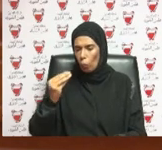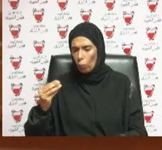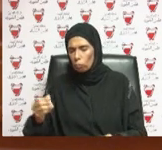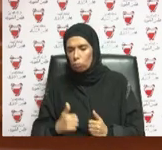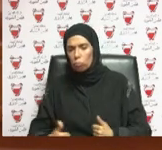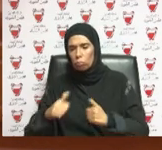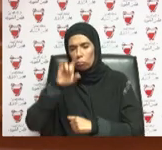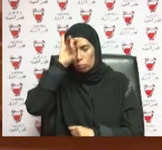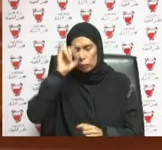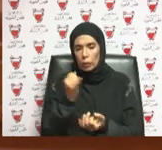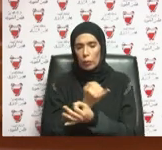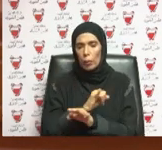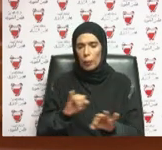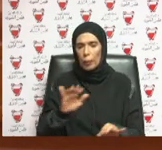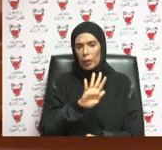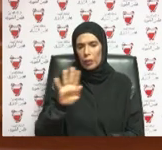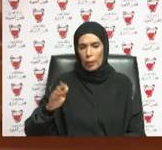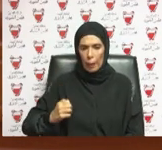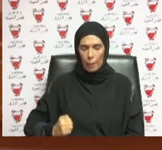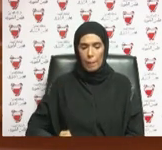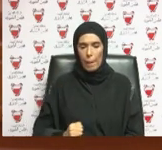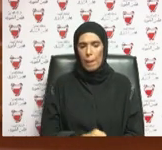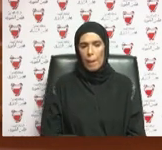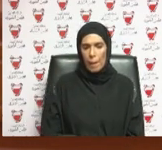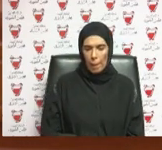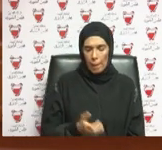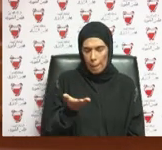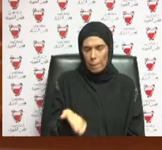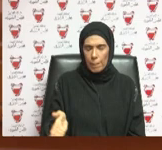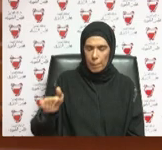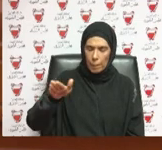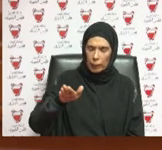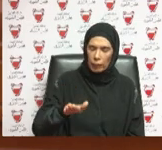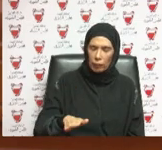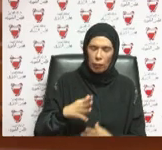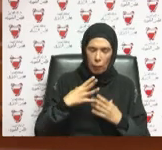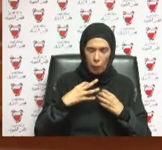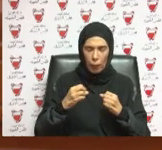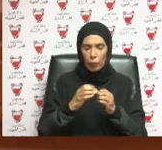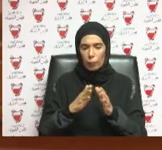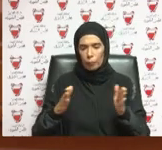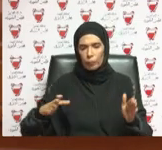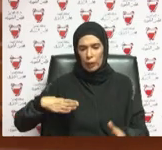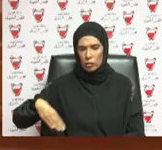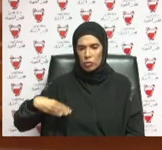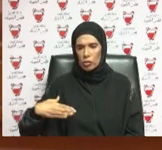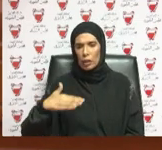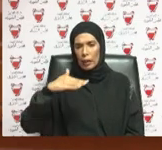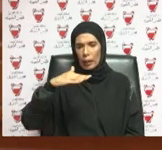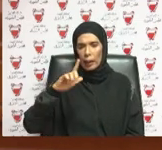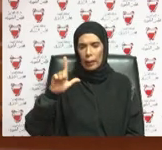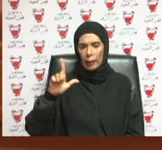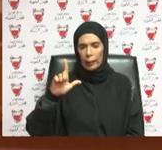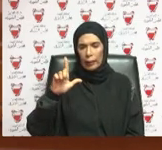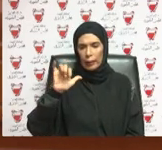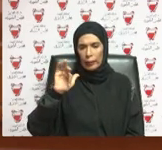المالكة الكريمة، وإلى شعب البحرين الكريم بوفاة فقيد البحرين الكبير صاحب السمو الملكي الأمير خليفة بن